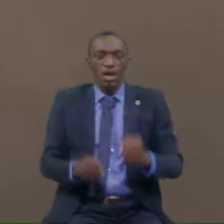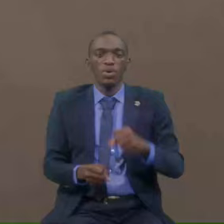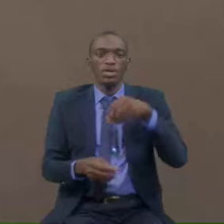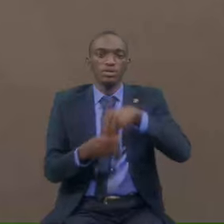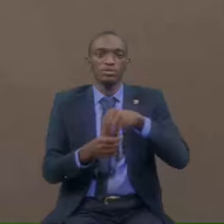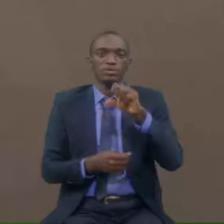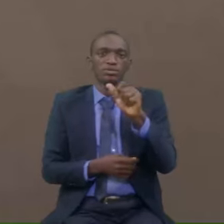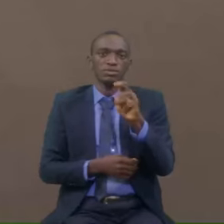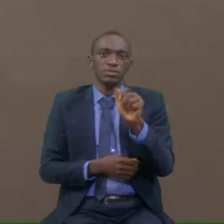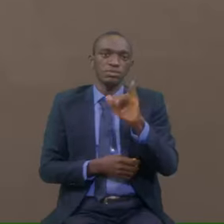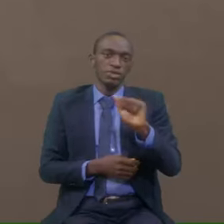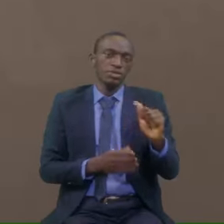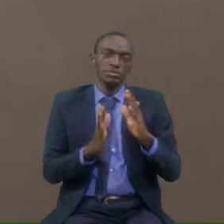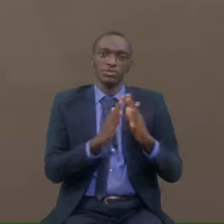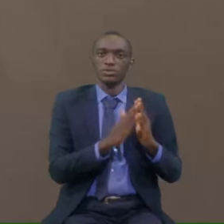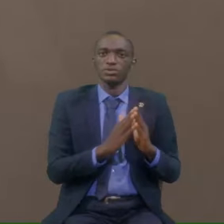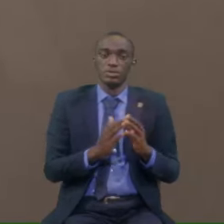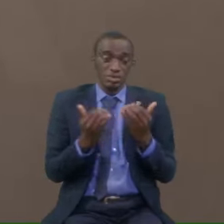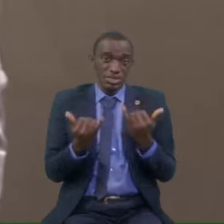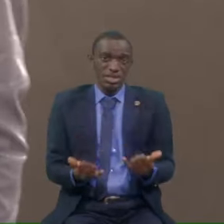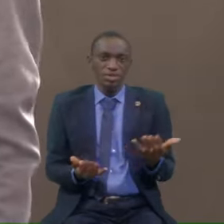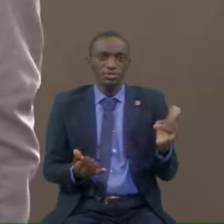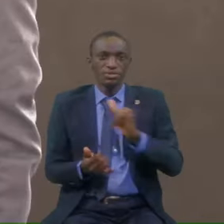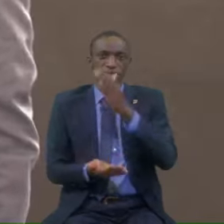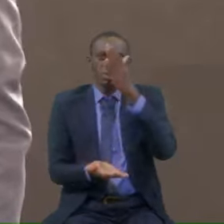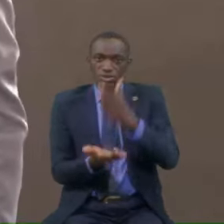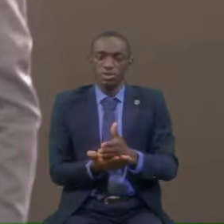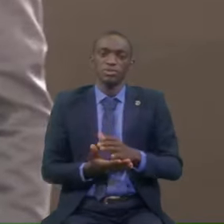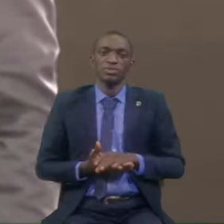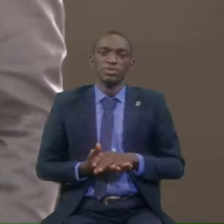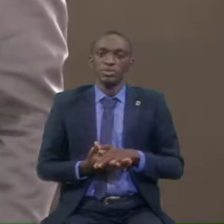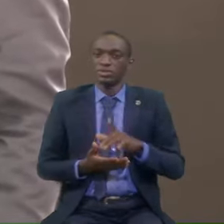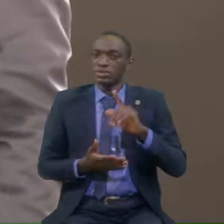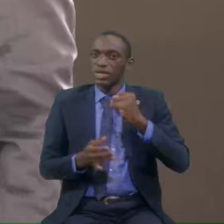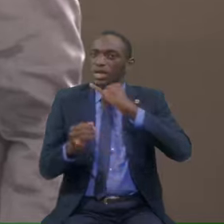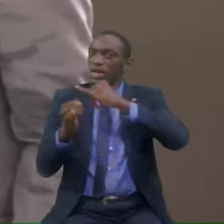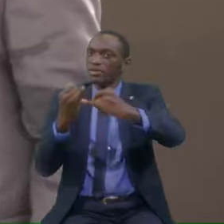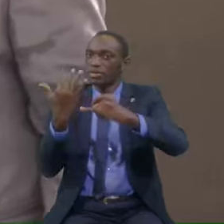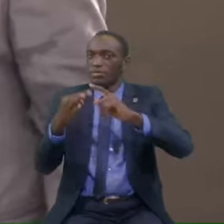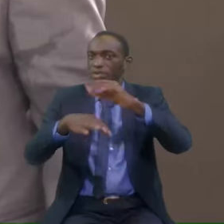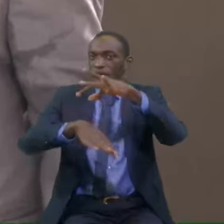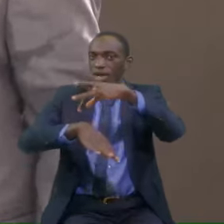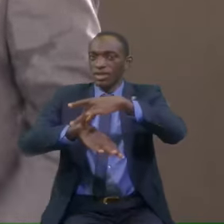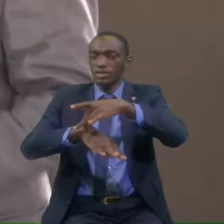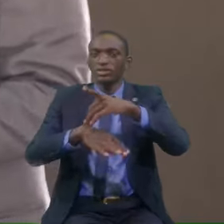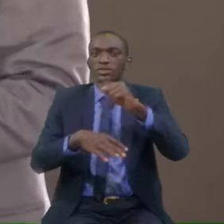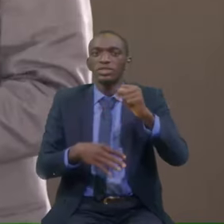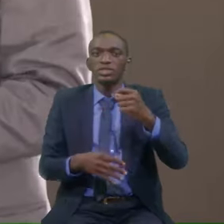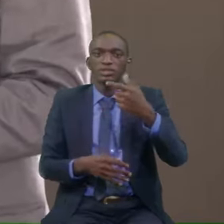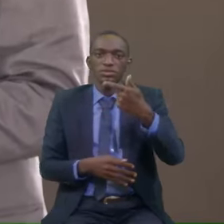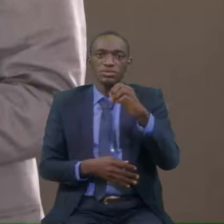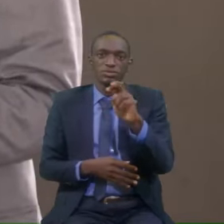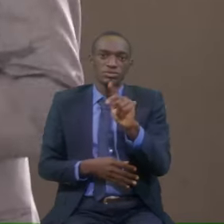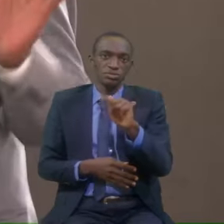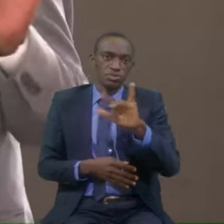arrêtés. Les extrémités de la terre, le monde des païens. Pierre,